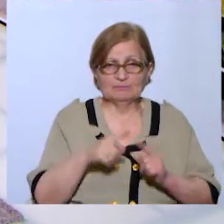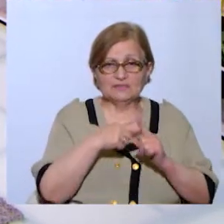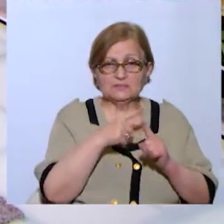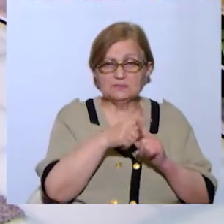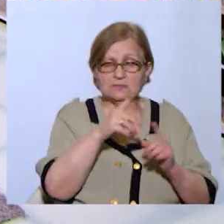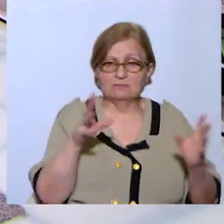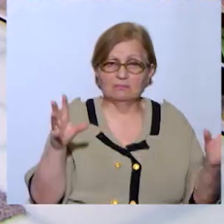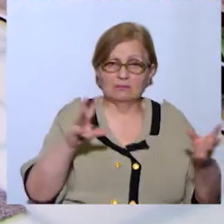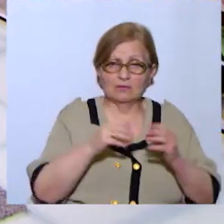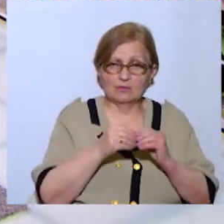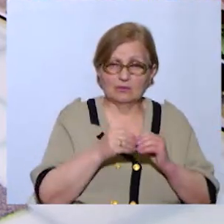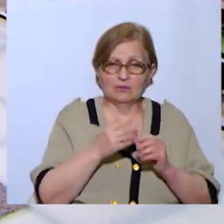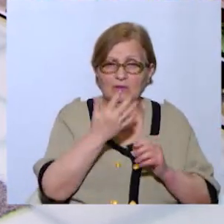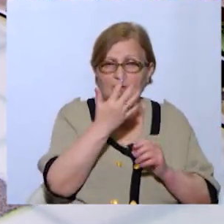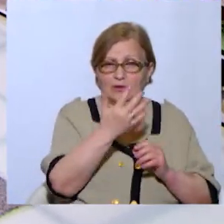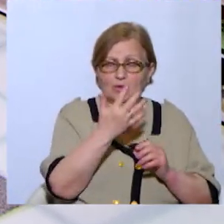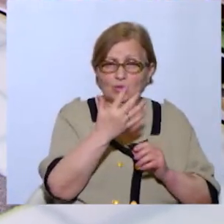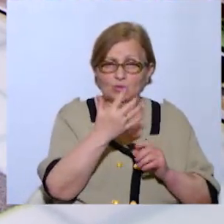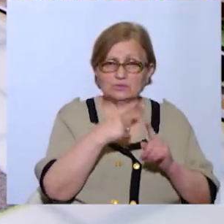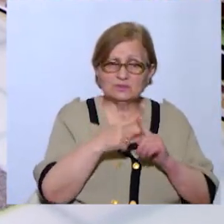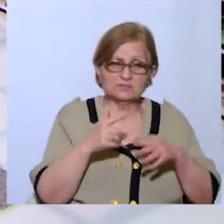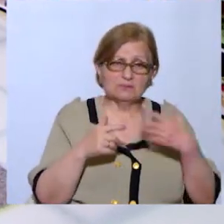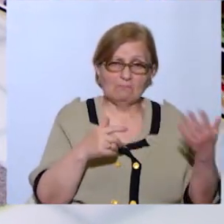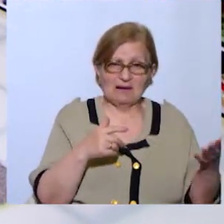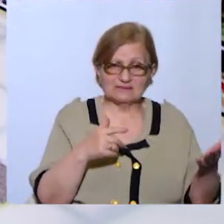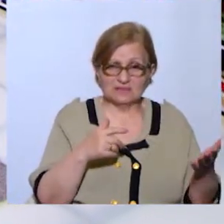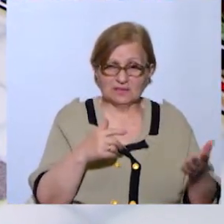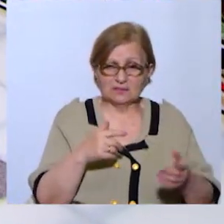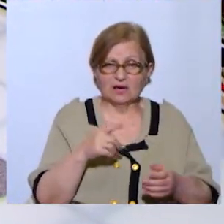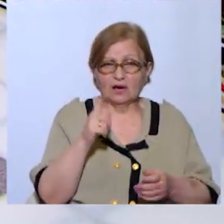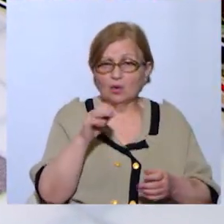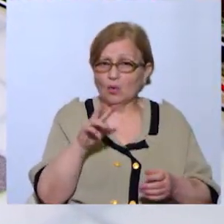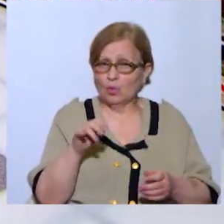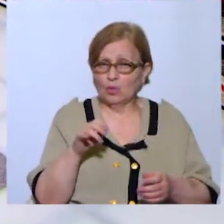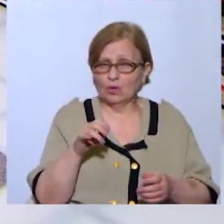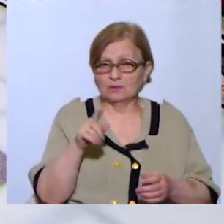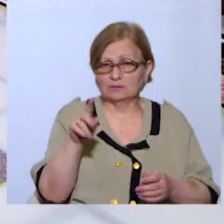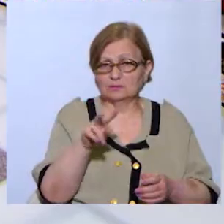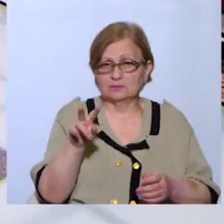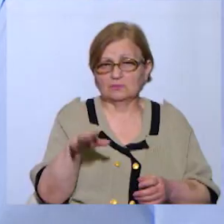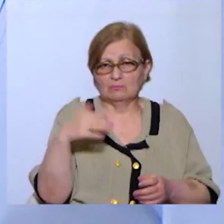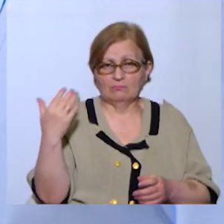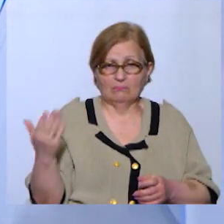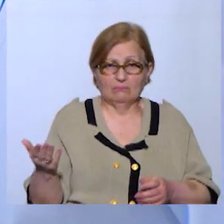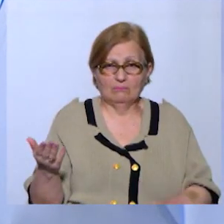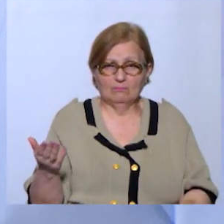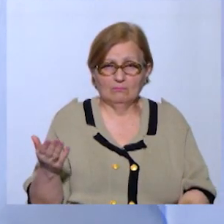გროვდება 5x-ი ტოლობის მარცხენა ნაწილში, ხოლო 3.8 და 1.6 გადმოვიტანოთ